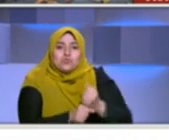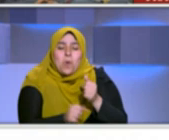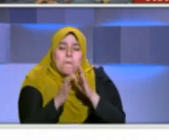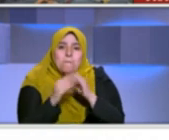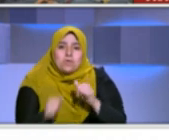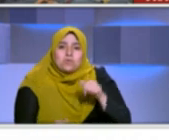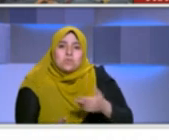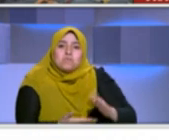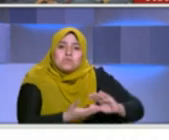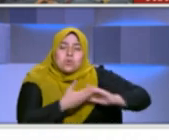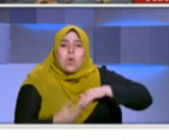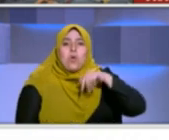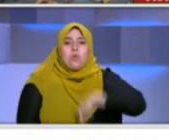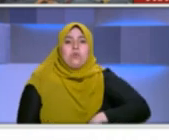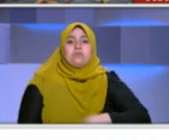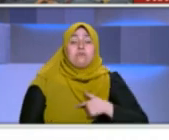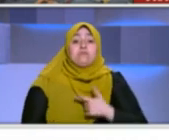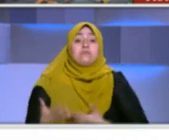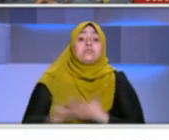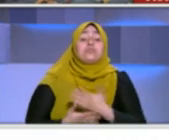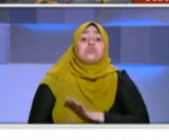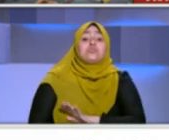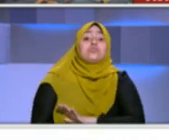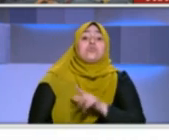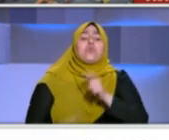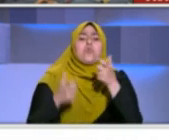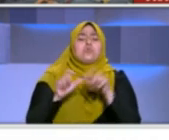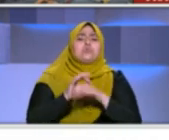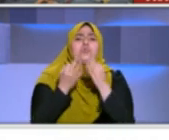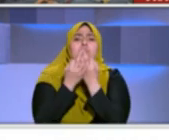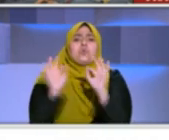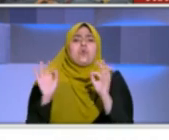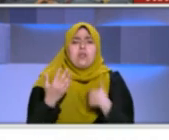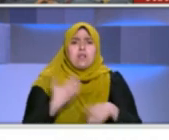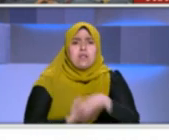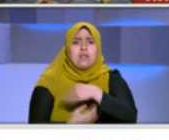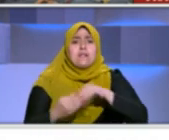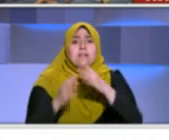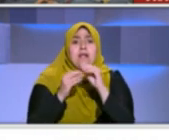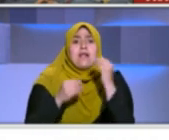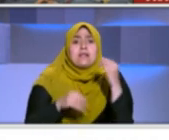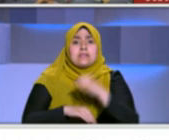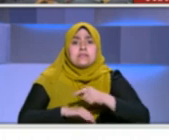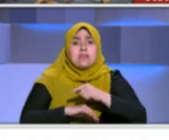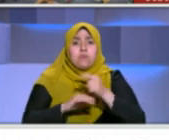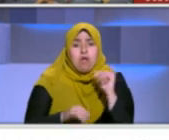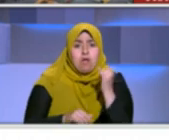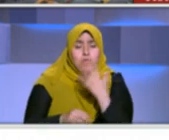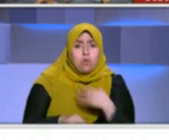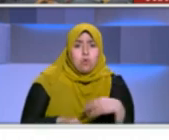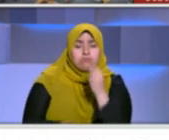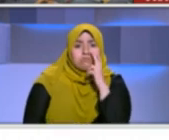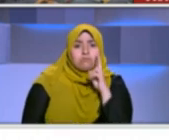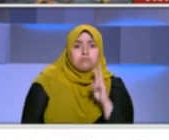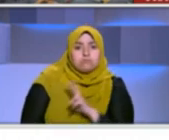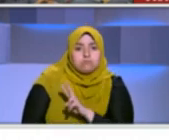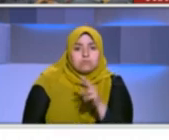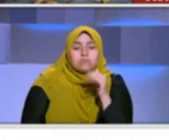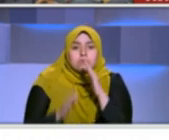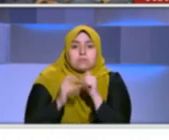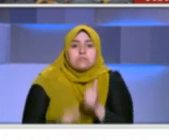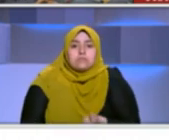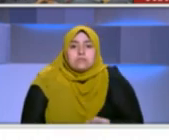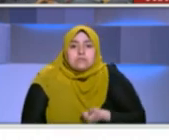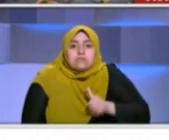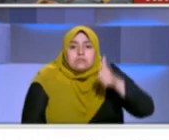مدير إدارة الشرق الأوسط وآسيا الوسطى في صندوق النقد الدولي، اللي قال امبارح والنهارده في مؤتمر صحفي إن